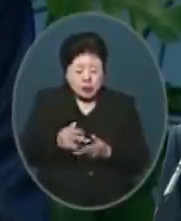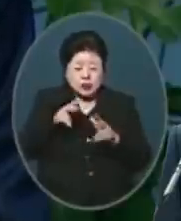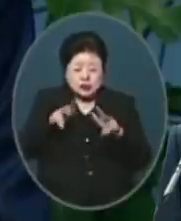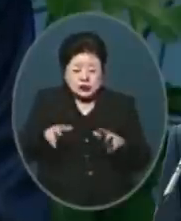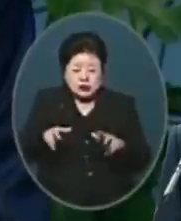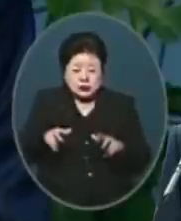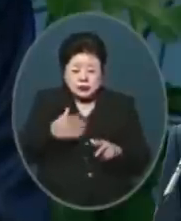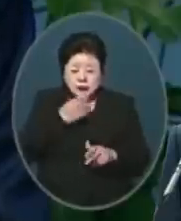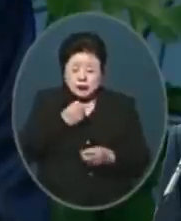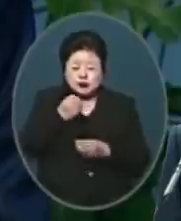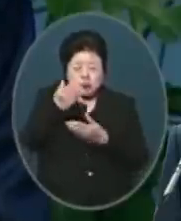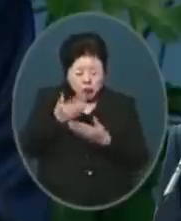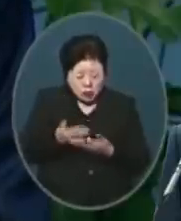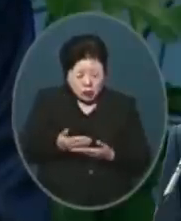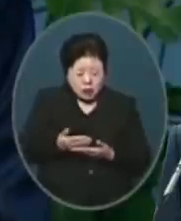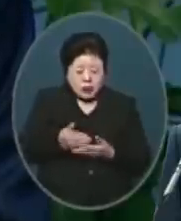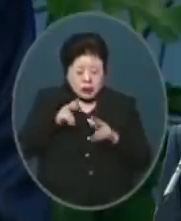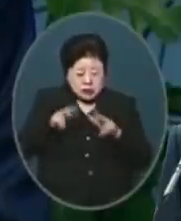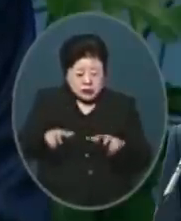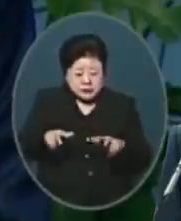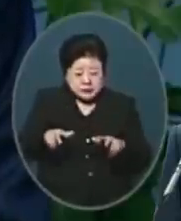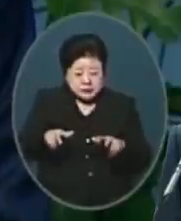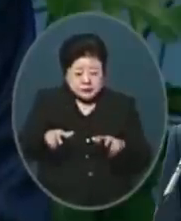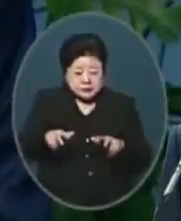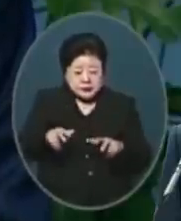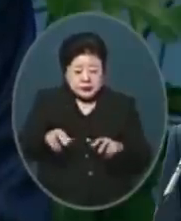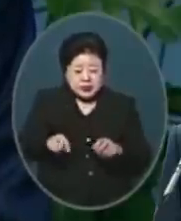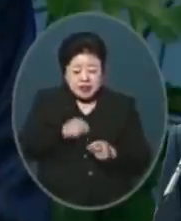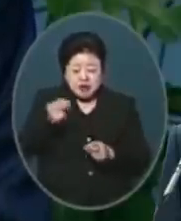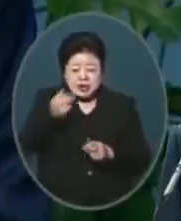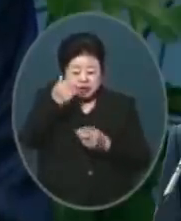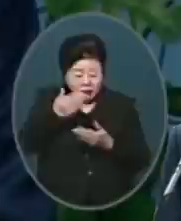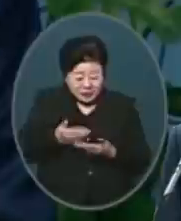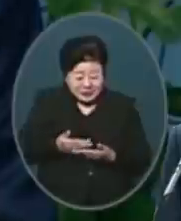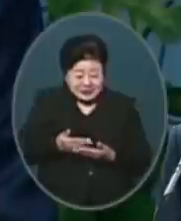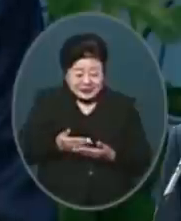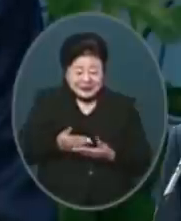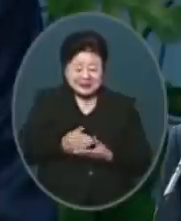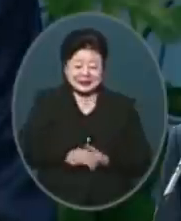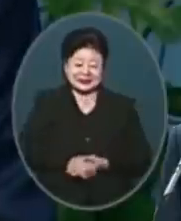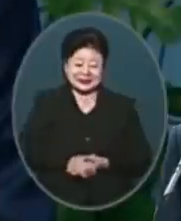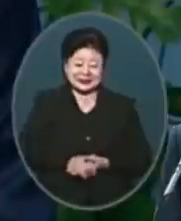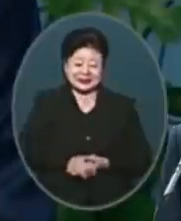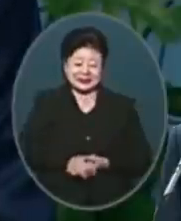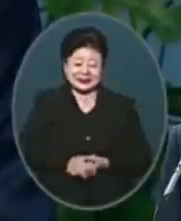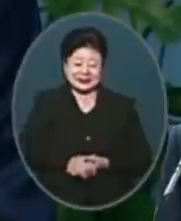지금 아브라함의 법을 얻었고 지금 영생을 얻었다.